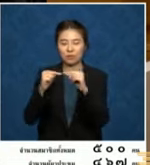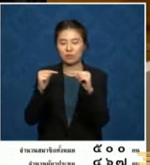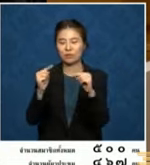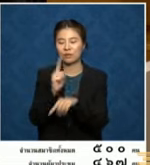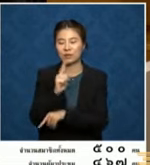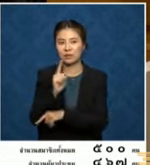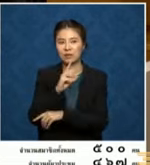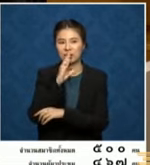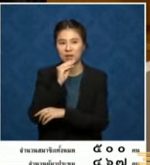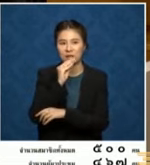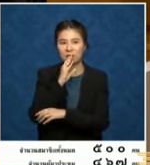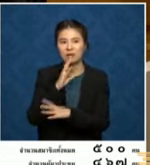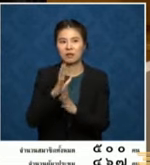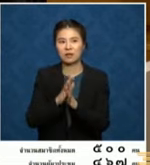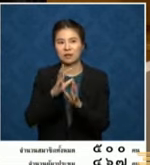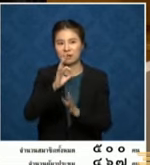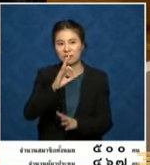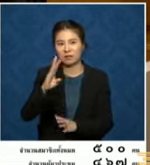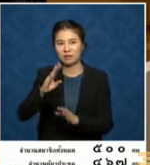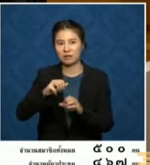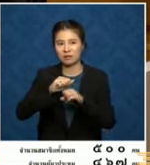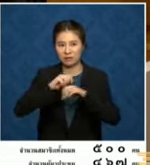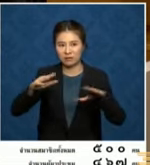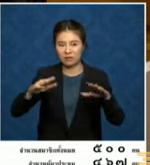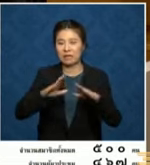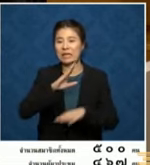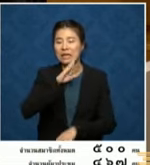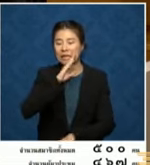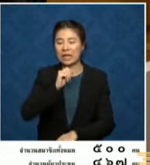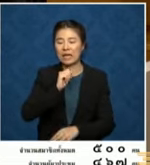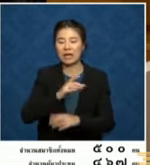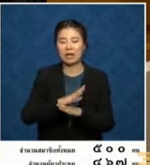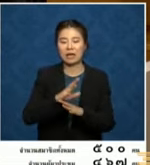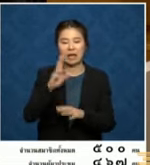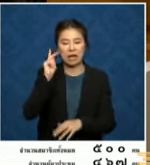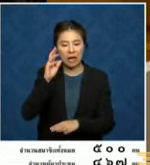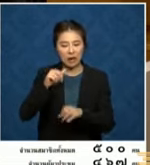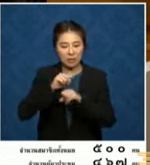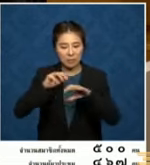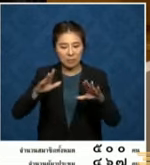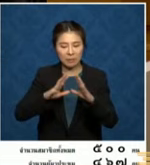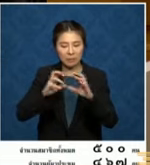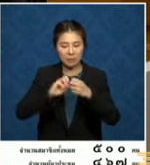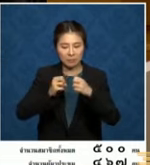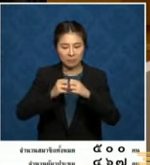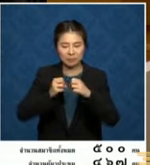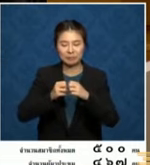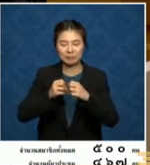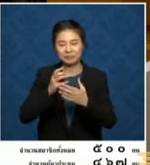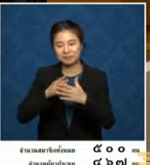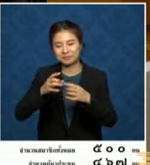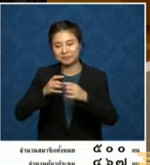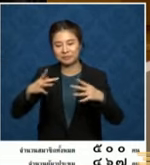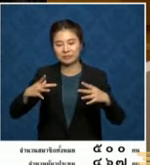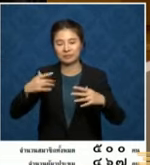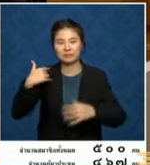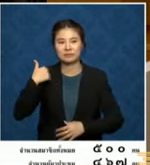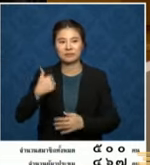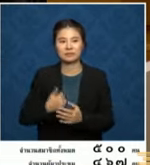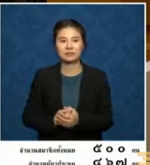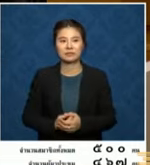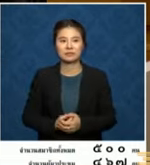พอพูดเสร็จท่านชอบเอาไปโพสเสร็จถ้ามันไม่ใช่มันไม่ตรงเดี๋ยวจะเป็นปัญหาเอาละครับพอหอมป